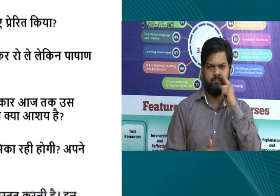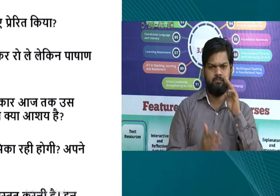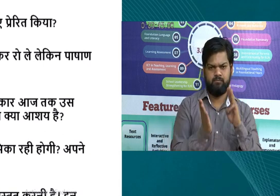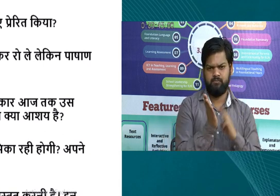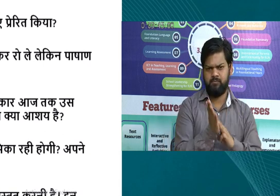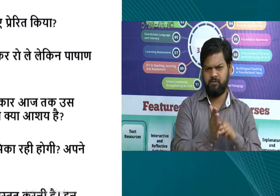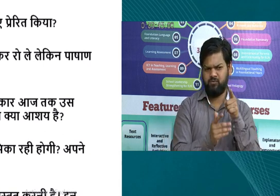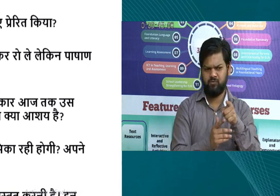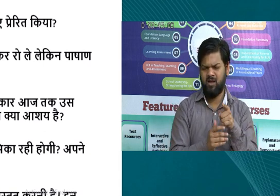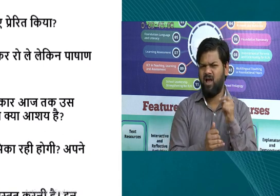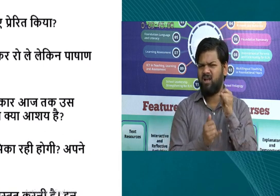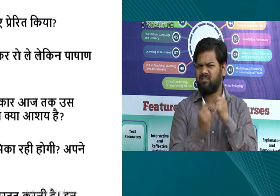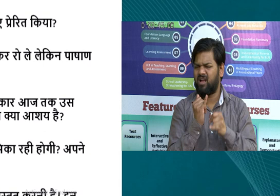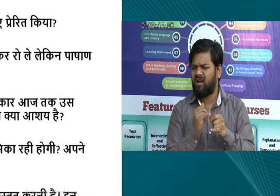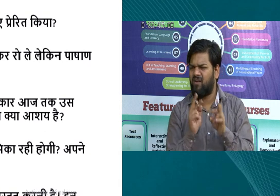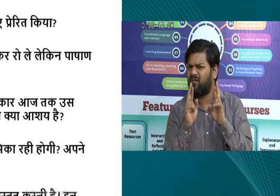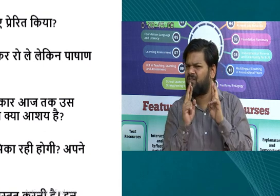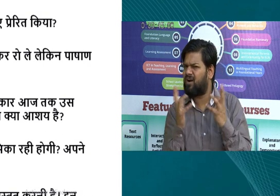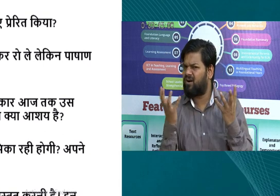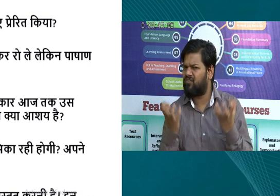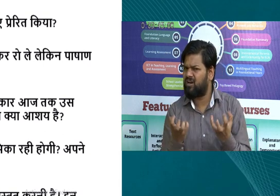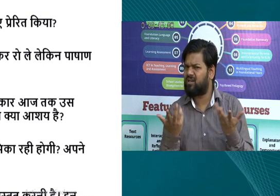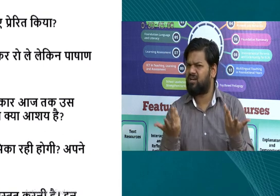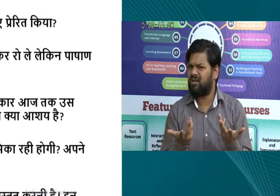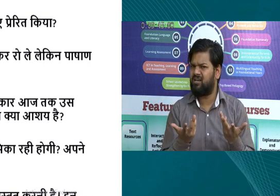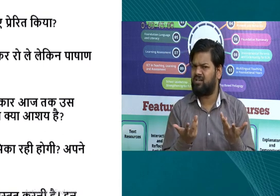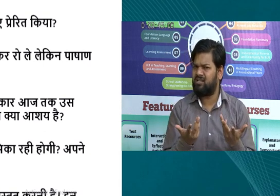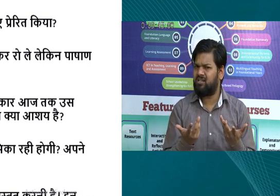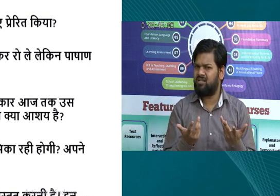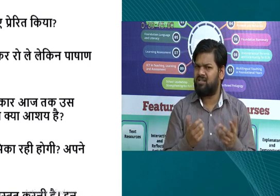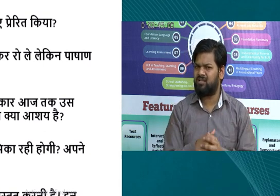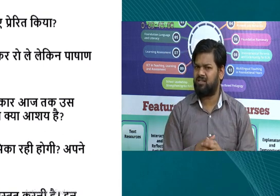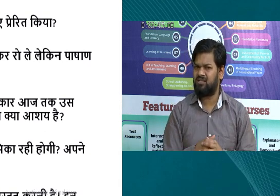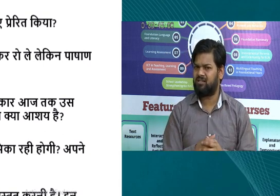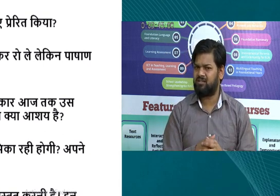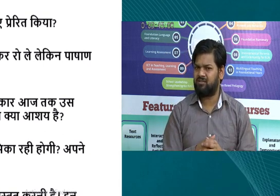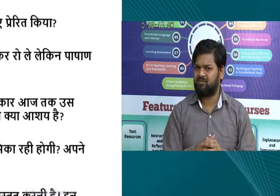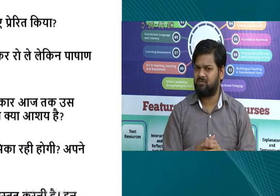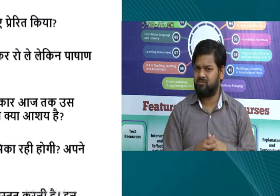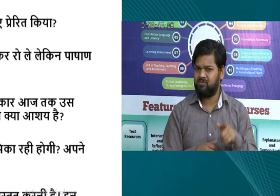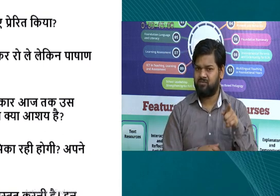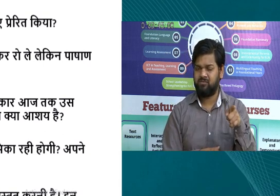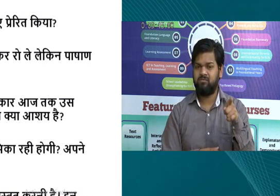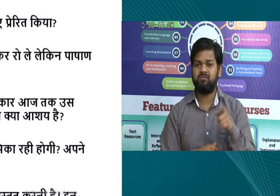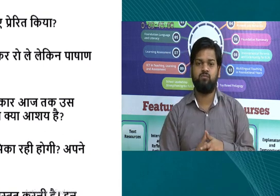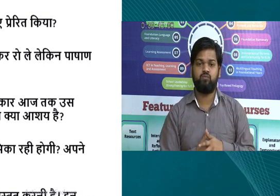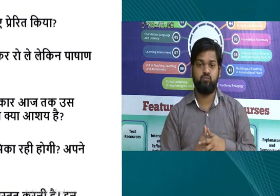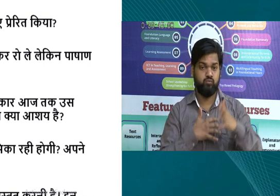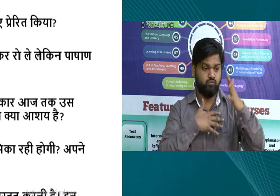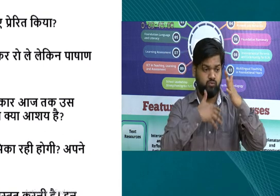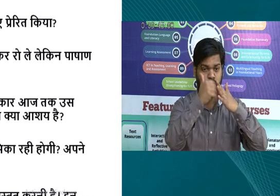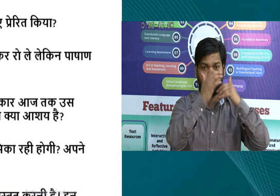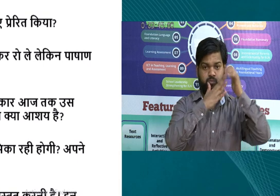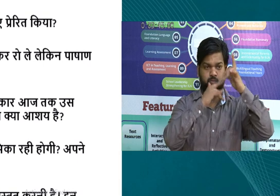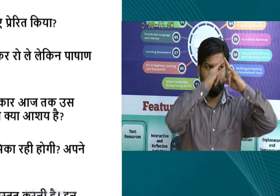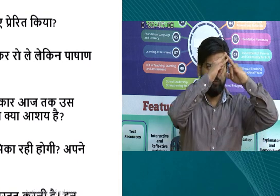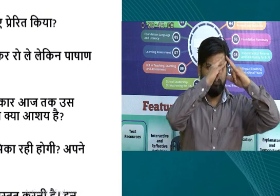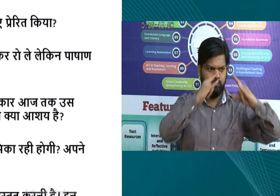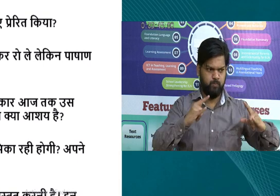इच्छा थी की वह उसे प्रसाद के ढेर पर बैठकर जी भरकर रो लें